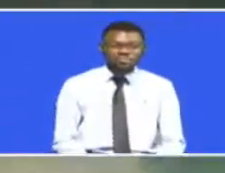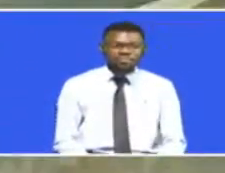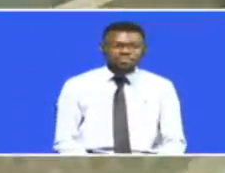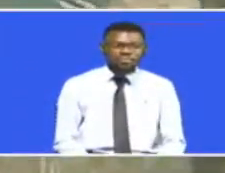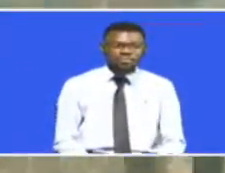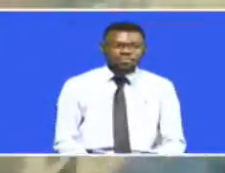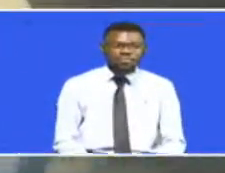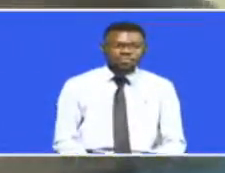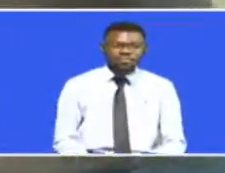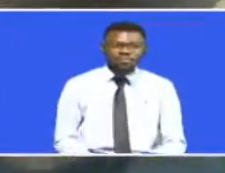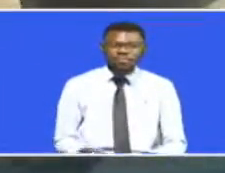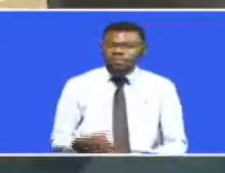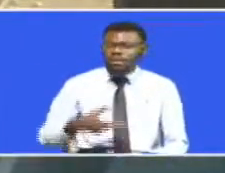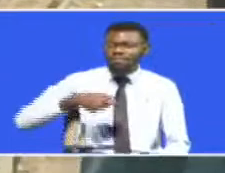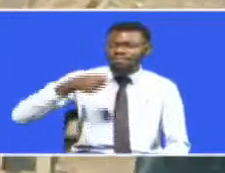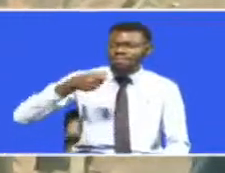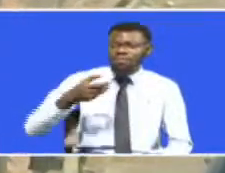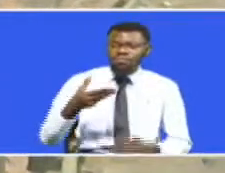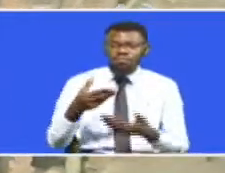Mahali tunaweza kununua kibuyu wapi?